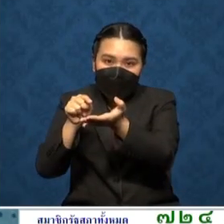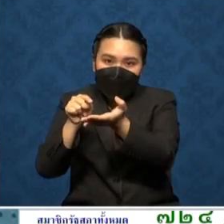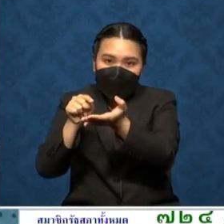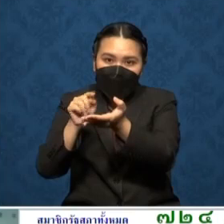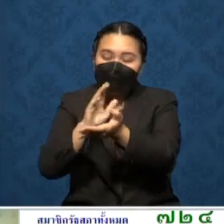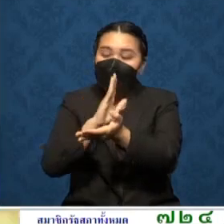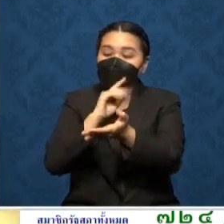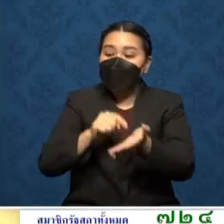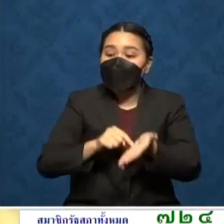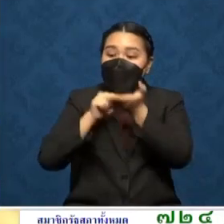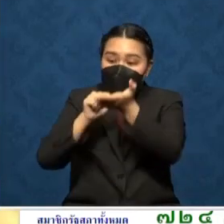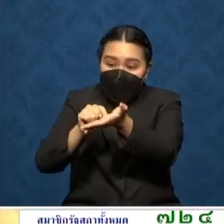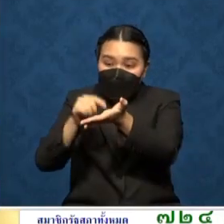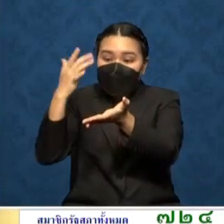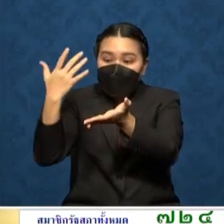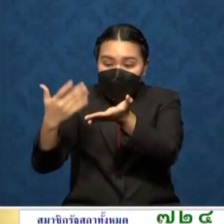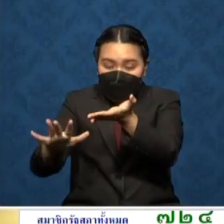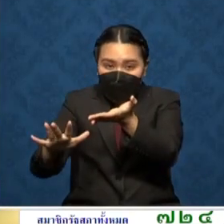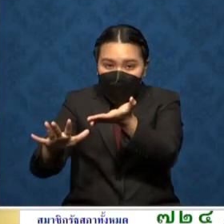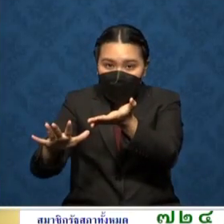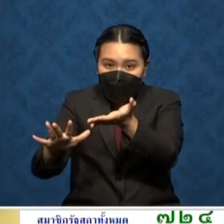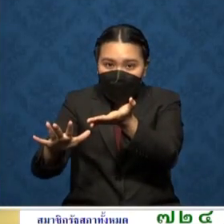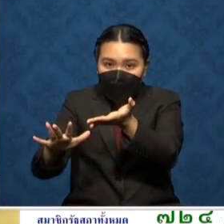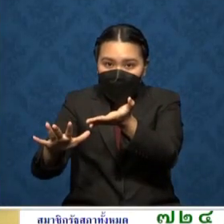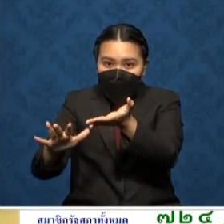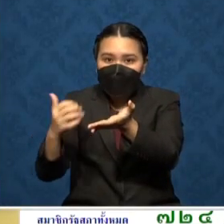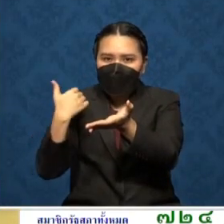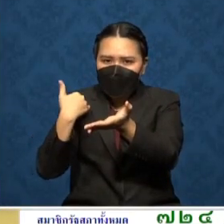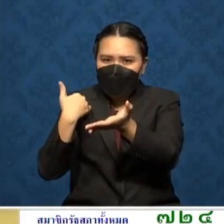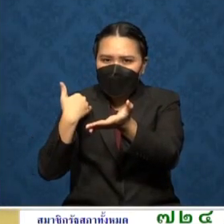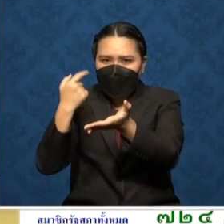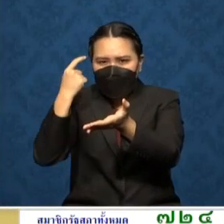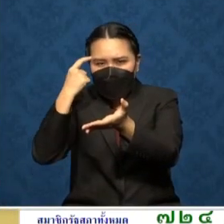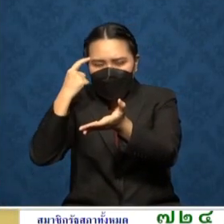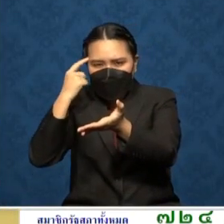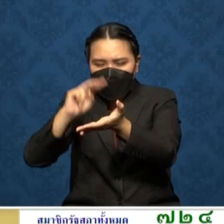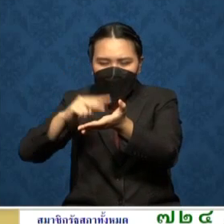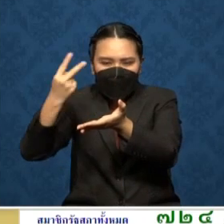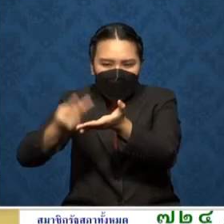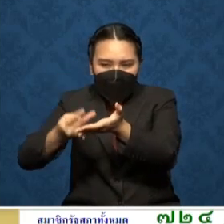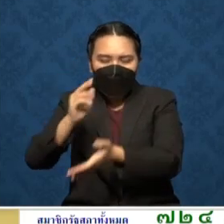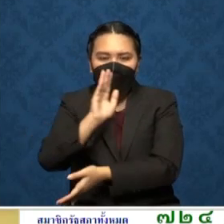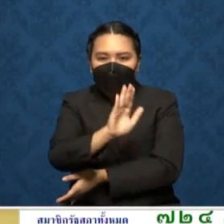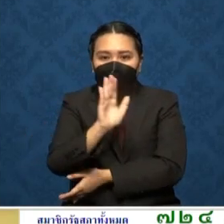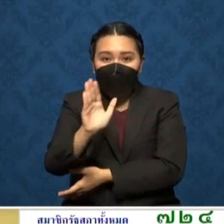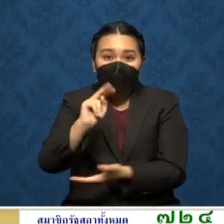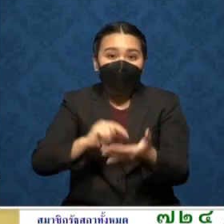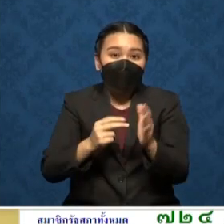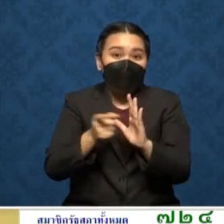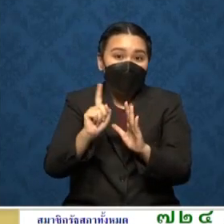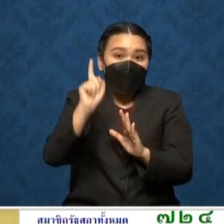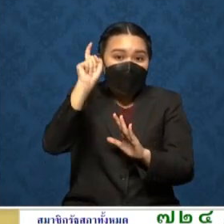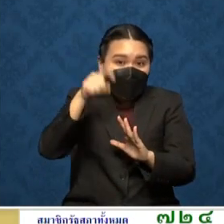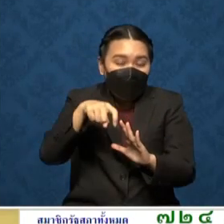ขียนว่ายื่นคำร้องก็มีการตีความกันว่าหมายถึงต้องเป็นเอกสาร